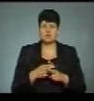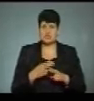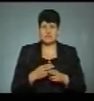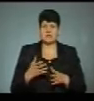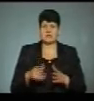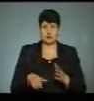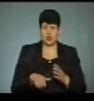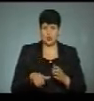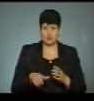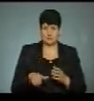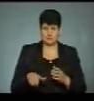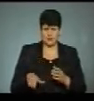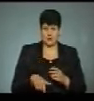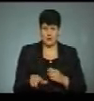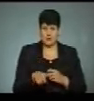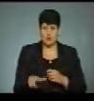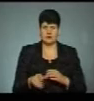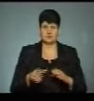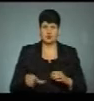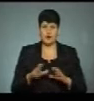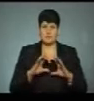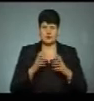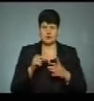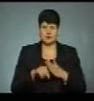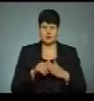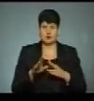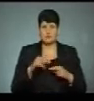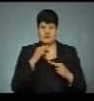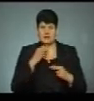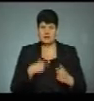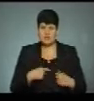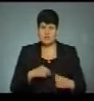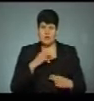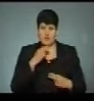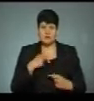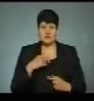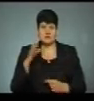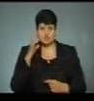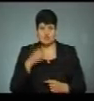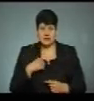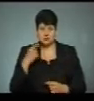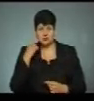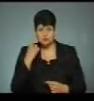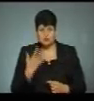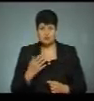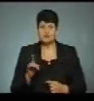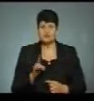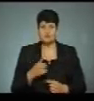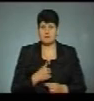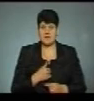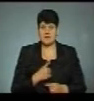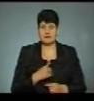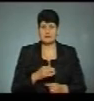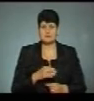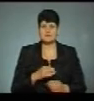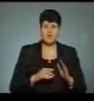значення. Будемо перекривали, будемо привертати до себе увагу, щоб вони прислухалися до нашої думки, щоб ми не,